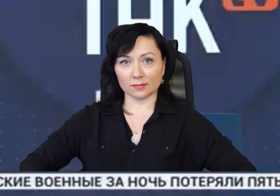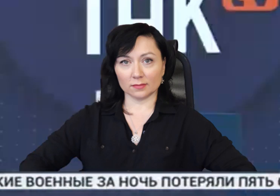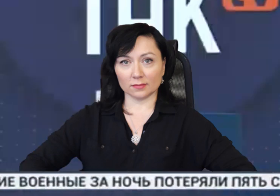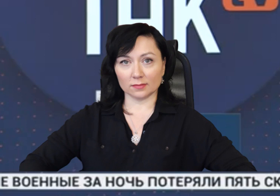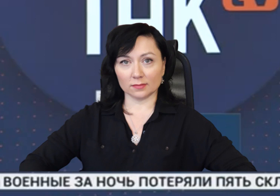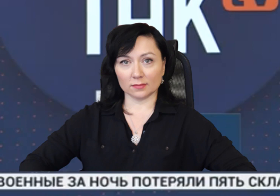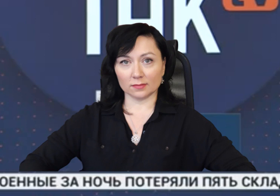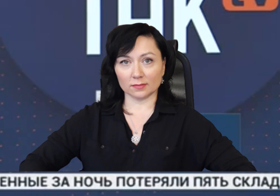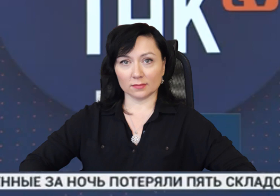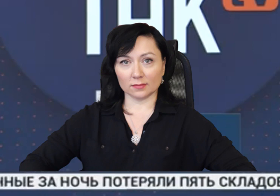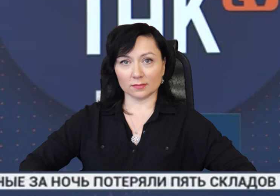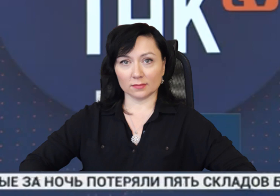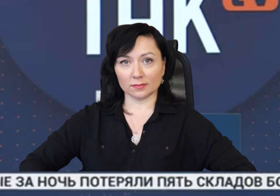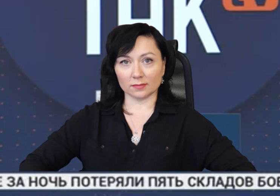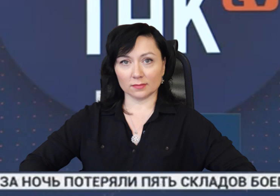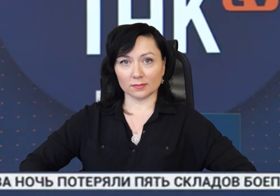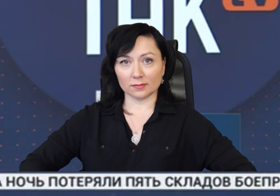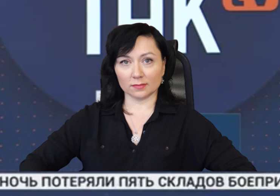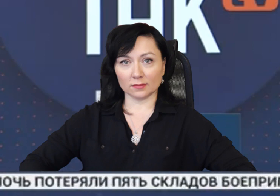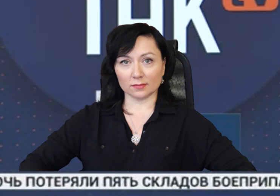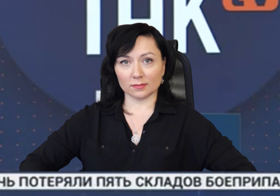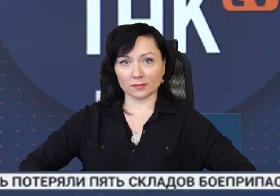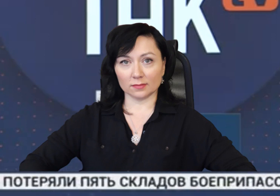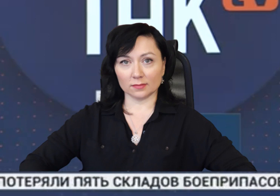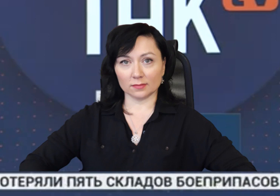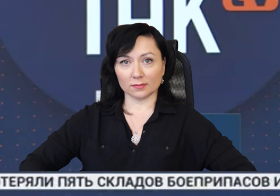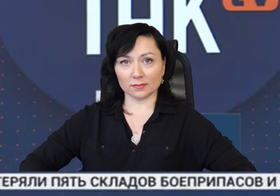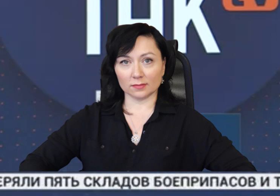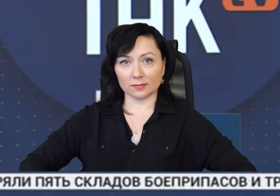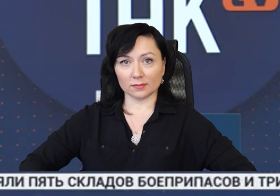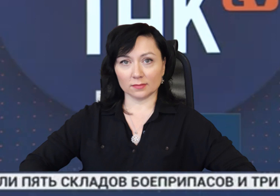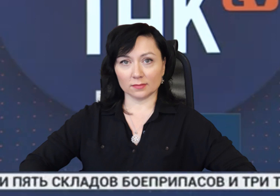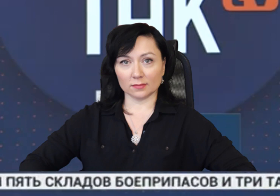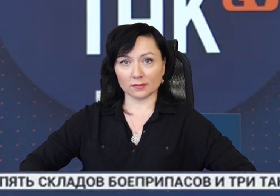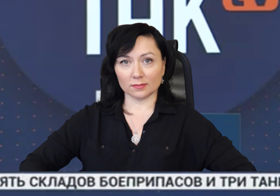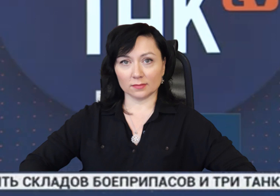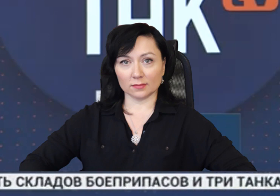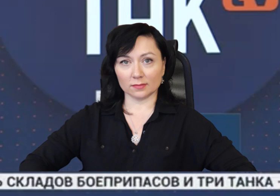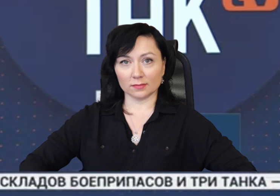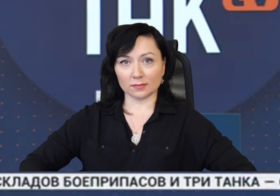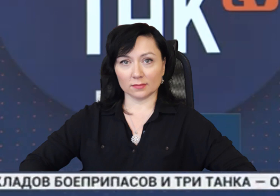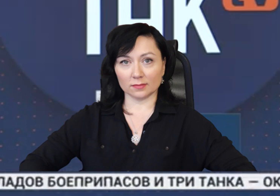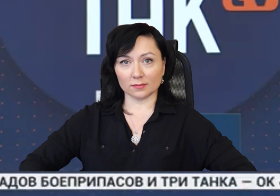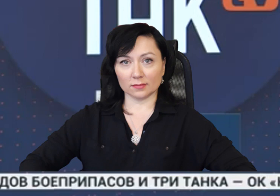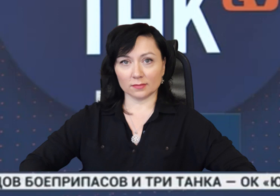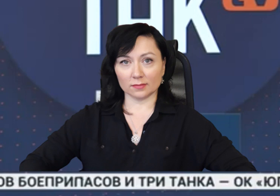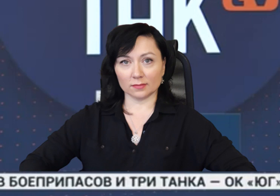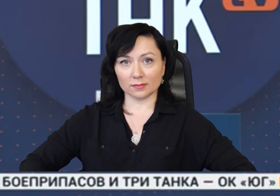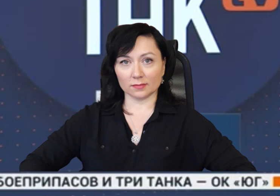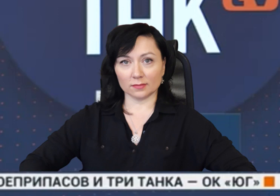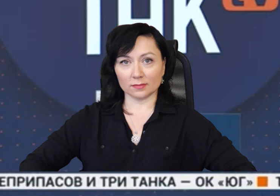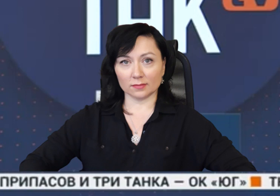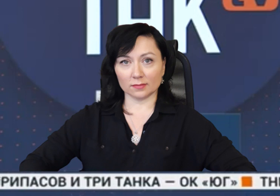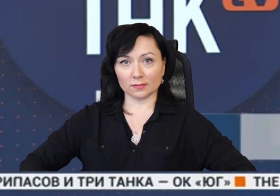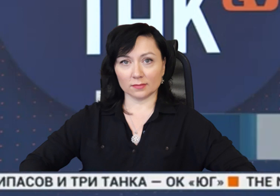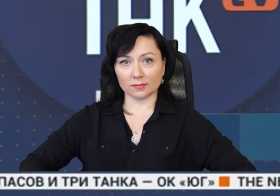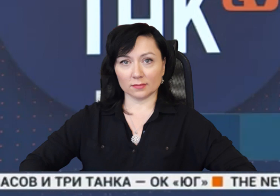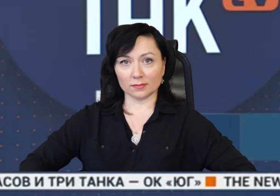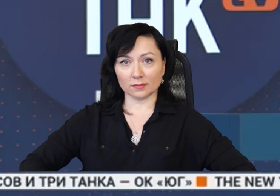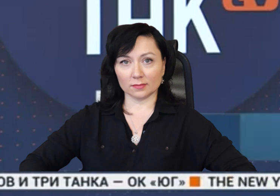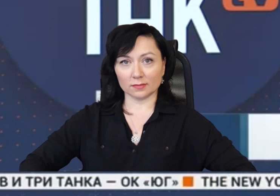агентств последние дни все вылет организованных туристов проходят штатно 6 опрошенных туроператоров